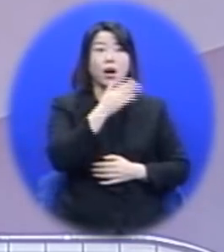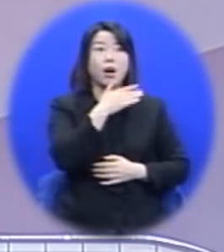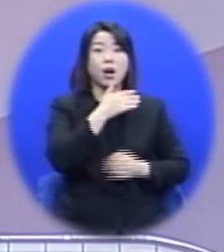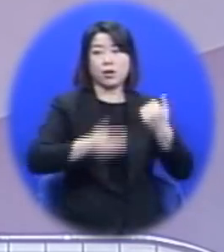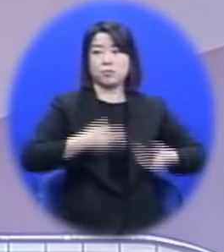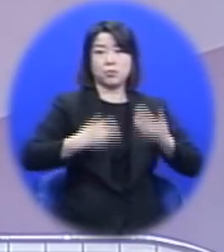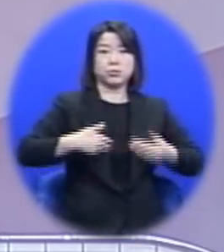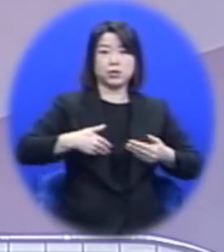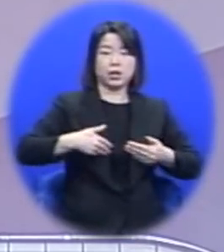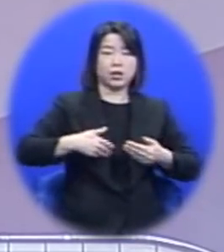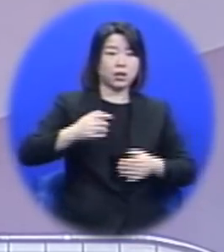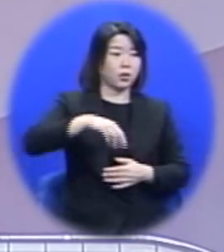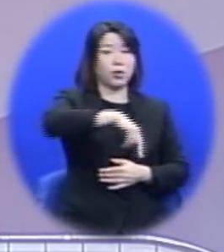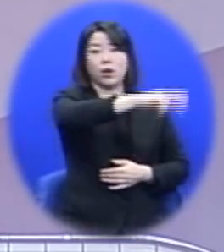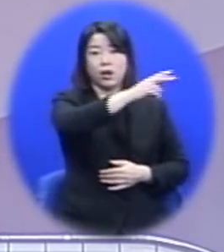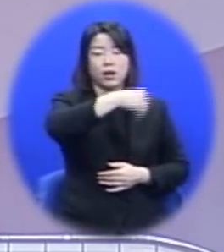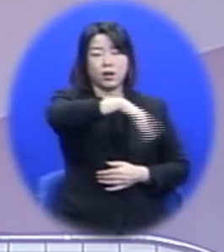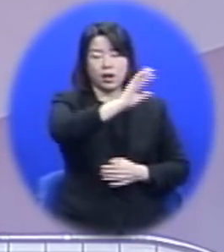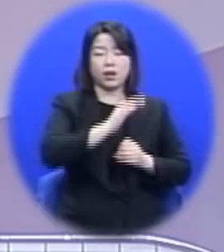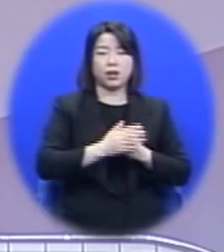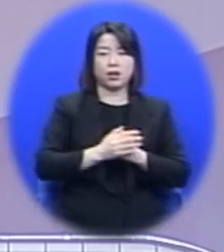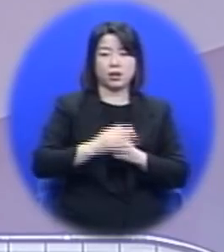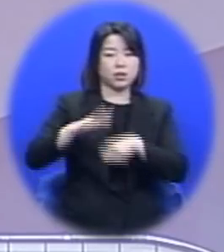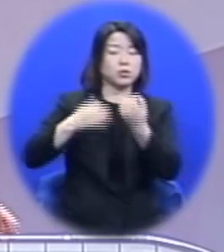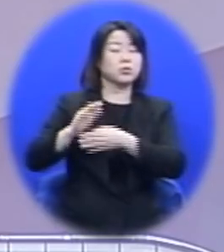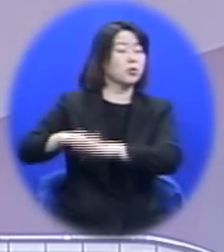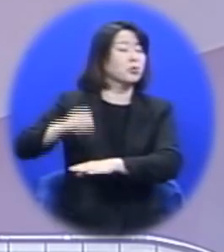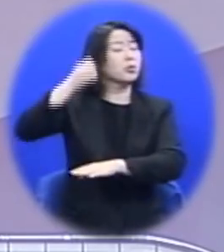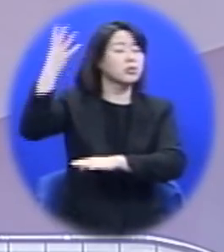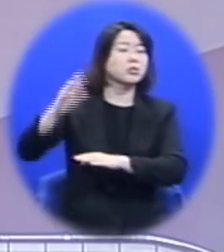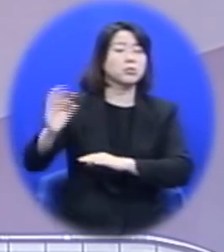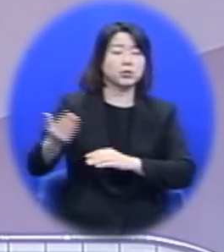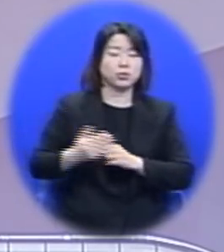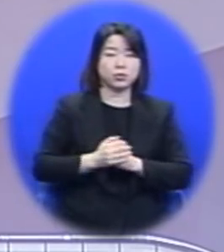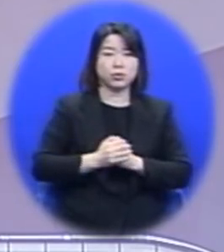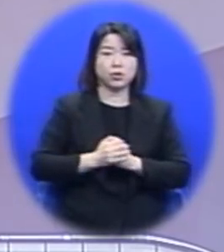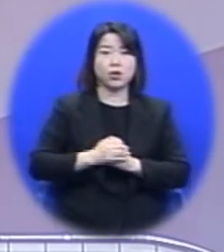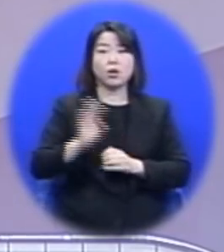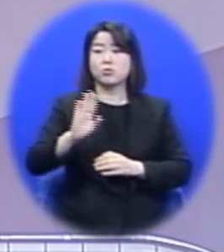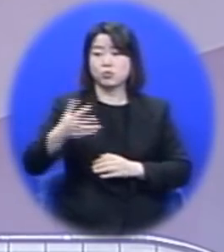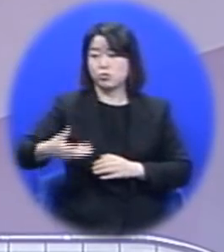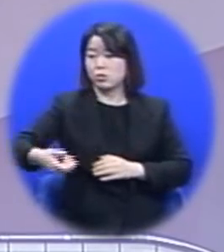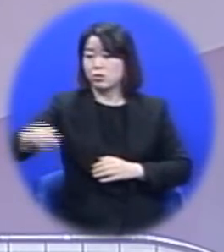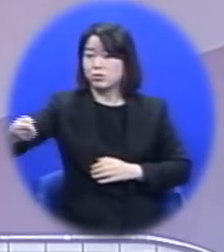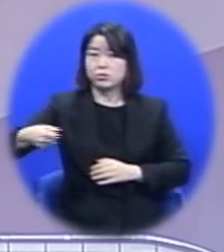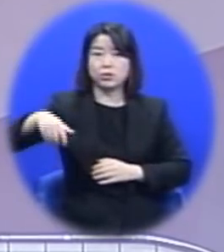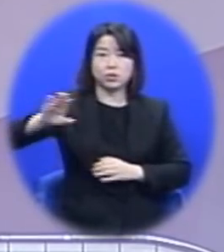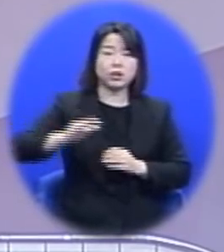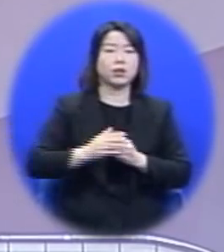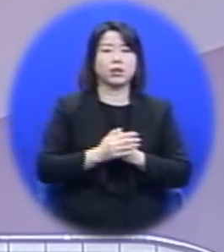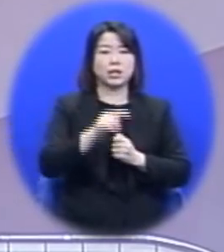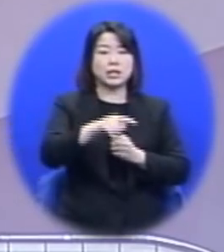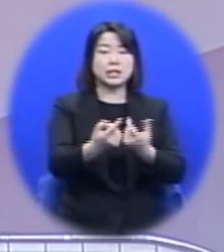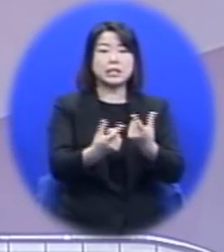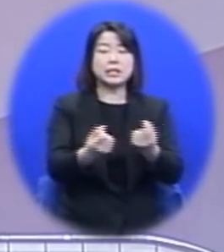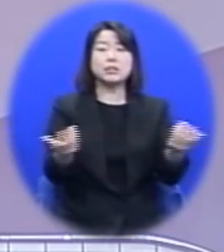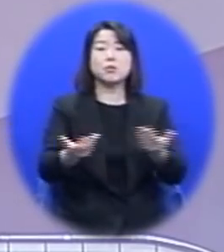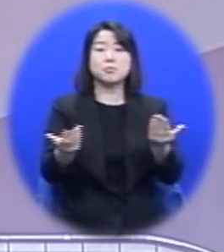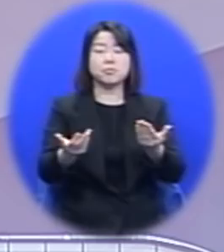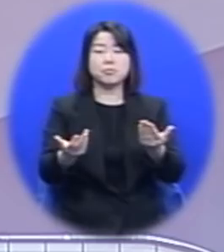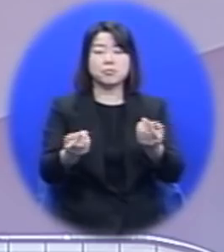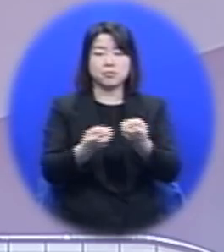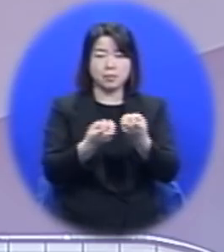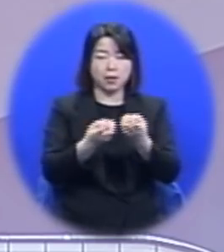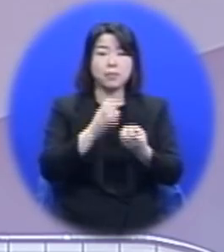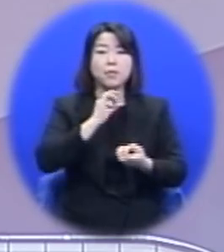바쁘다 이러면서 가는 거예요. 네. 잃어버린 거죠, 성경을. 누군가가 집어서 보도록. 이런 방법밖에는 쓸 방법이